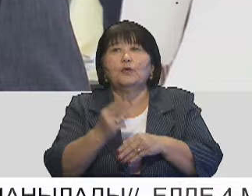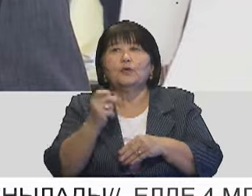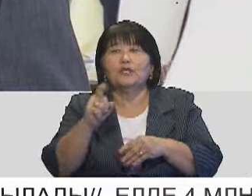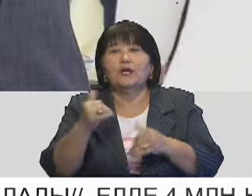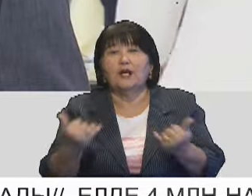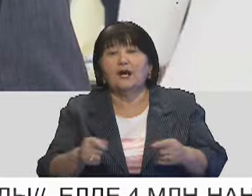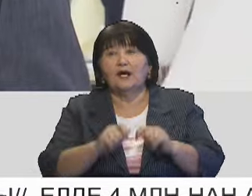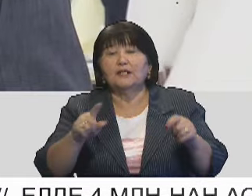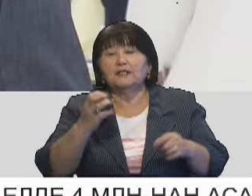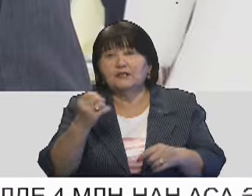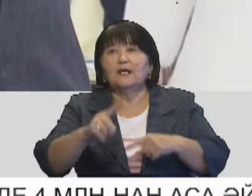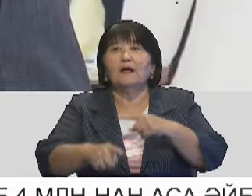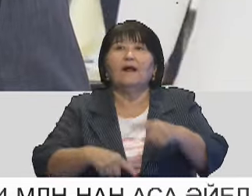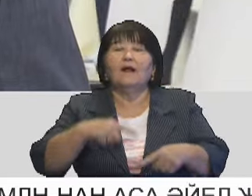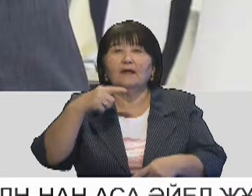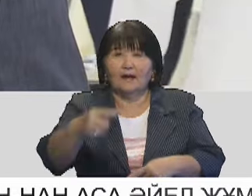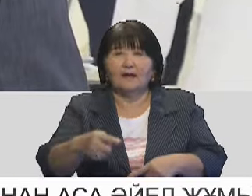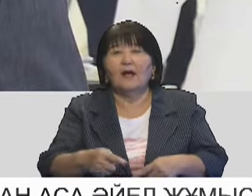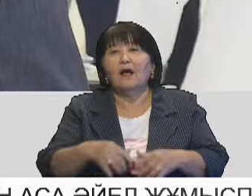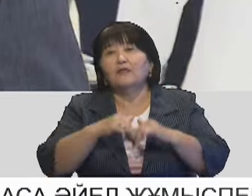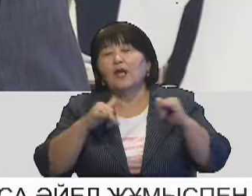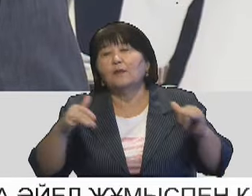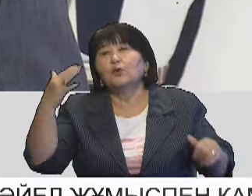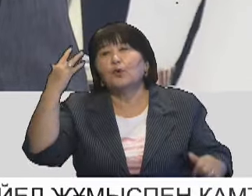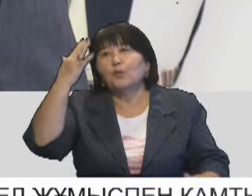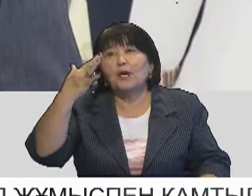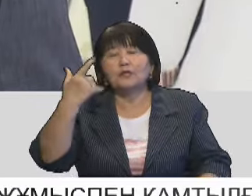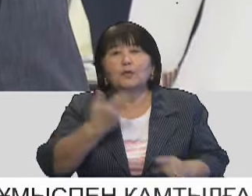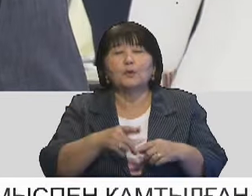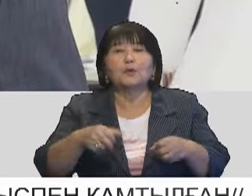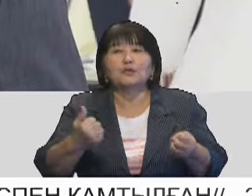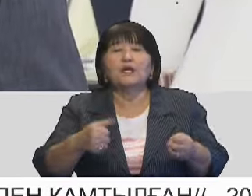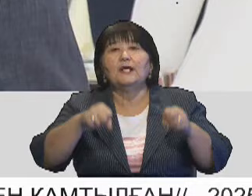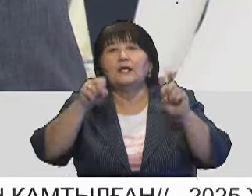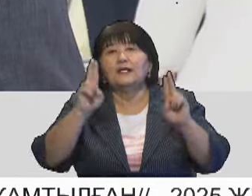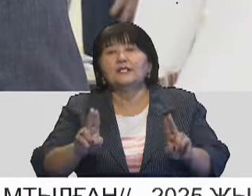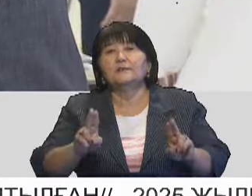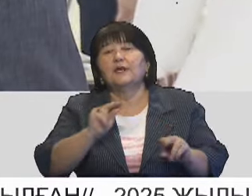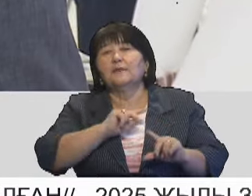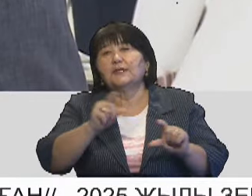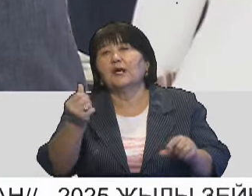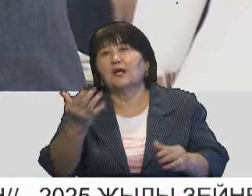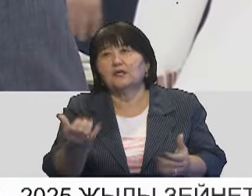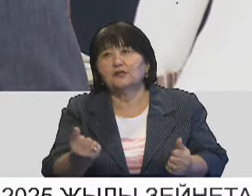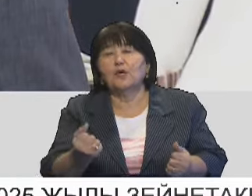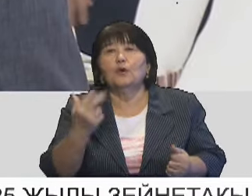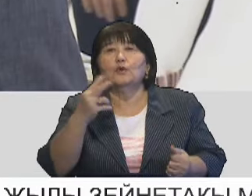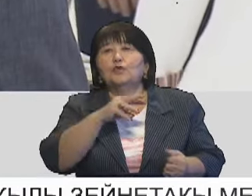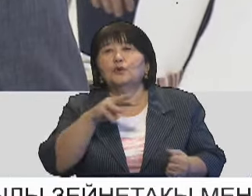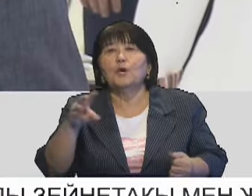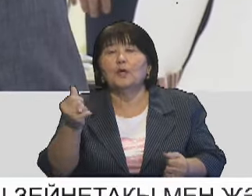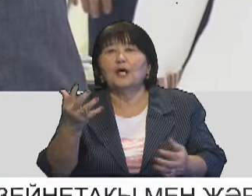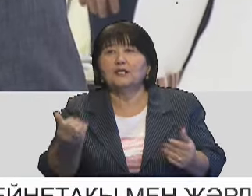және соны ары қарай дамыту мақсатында осы РИС мекемесінен де қаржылай тағы да 13 миллион қаражат алып,